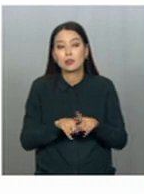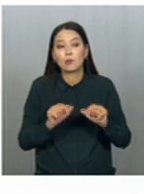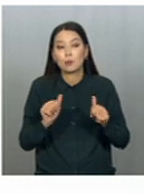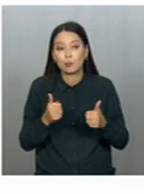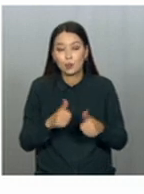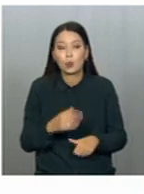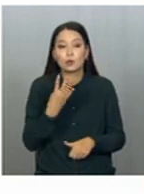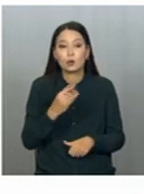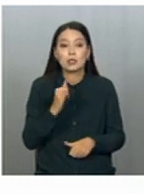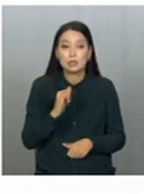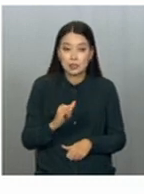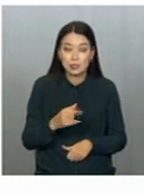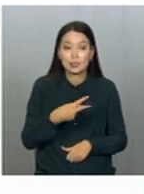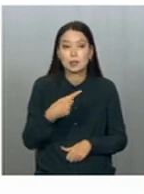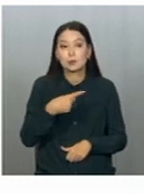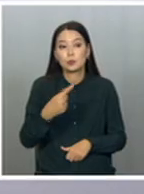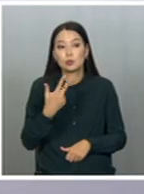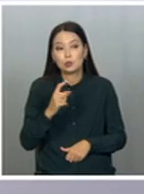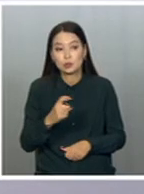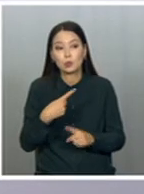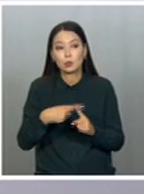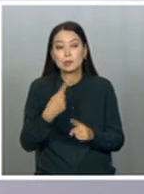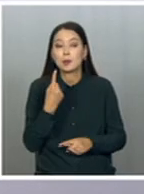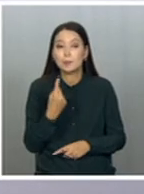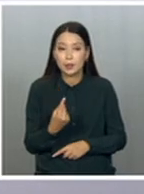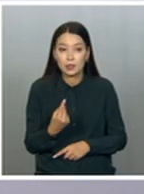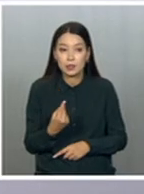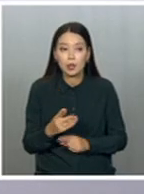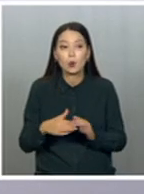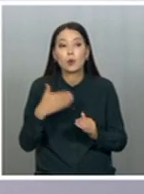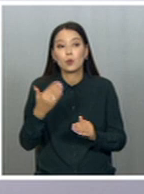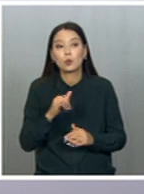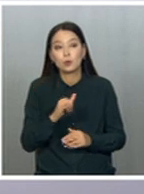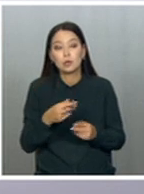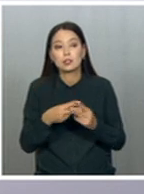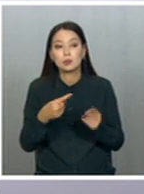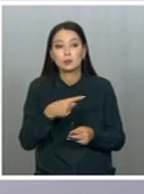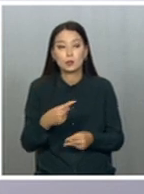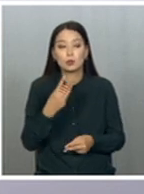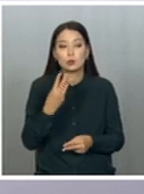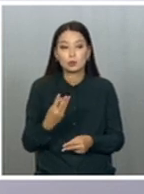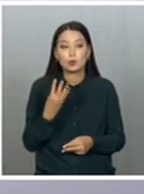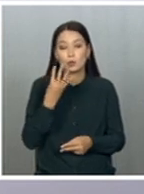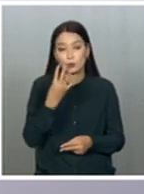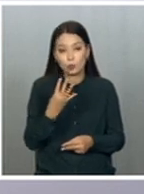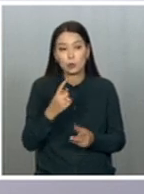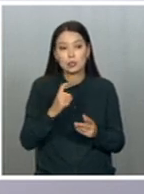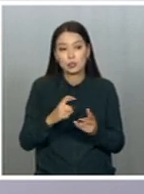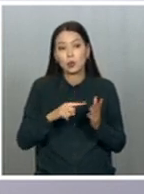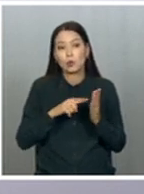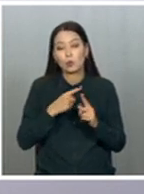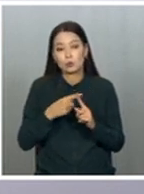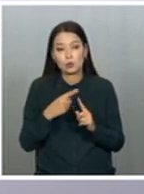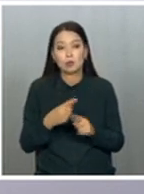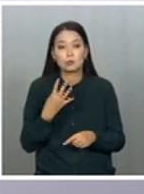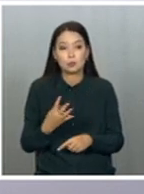Сонда 4y тең минус 3x қосылған 1. Одан y тең минус 4-тен 3 көбейтілген x